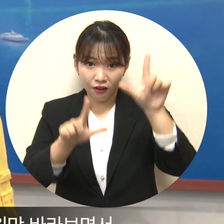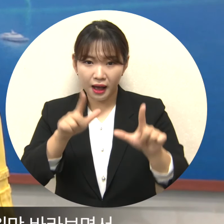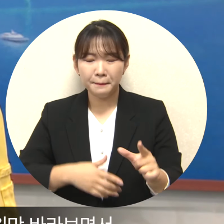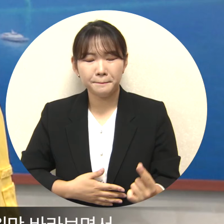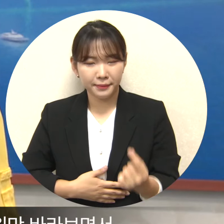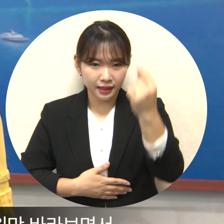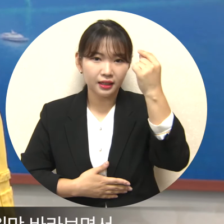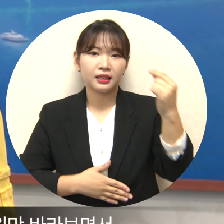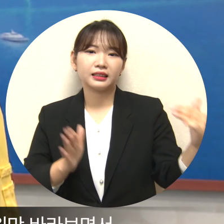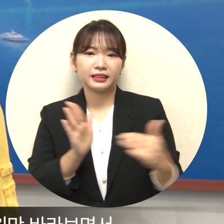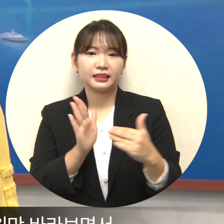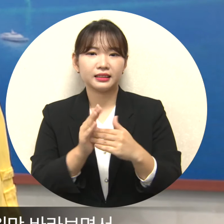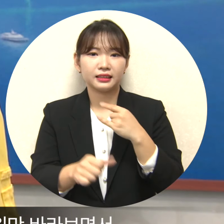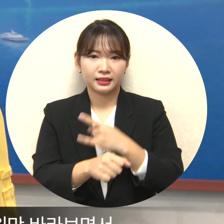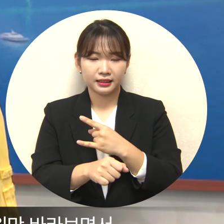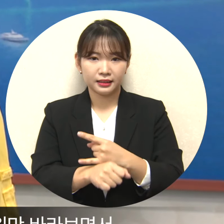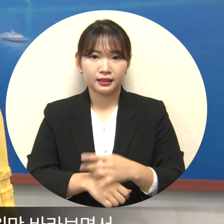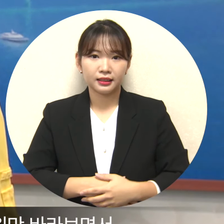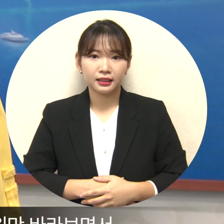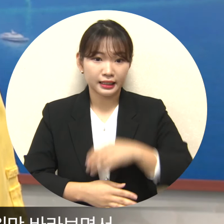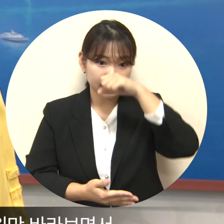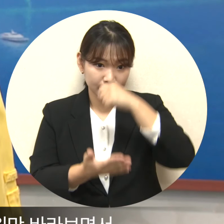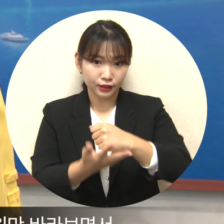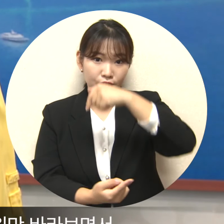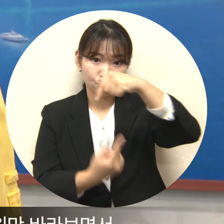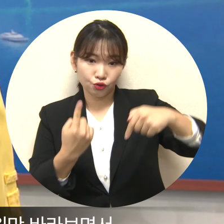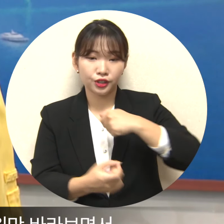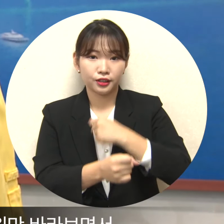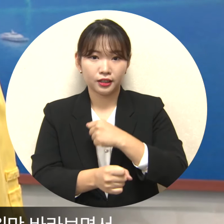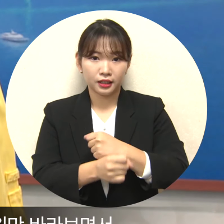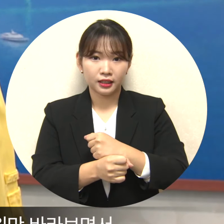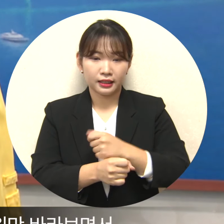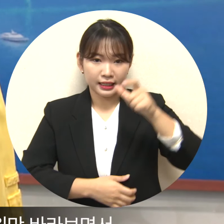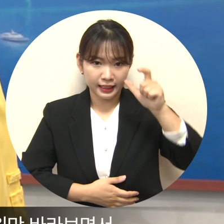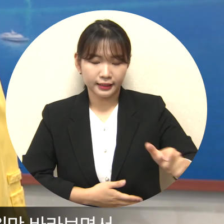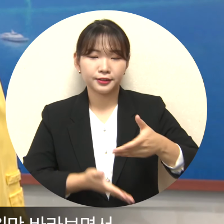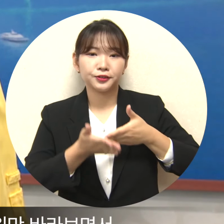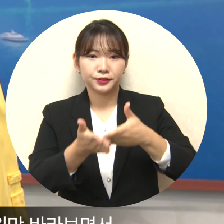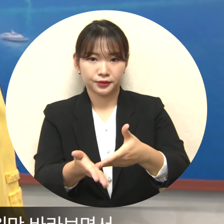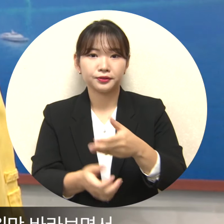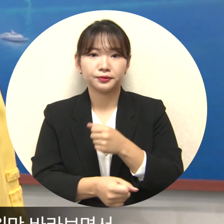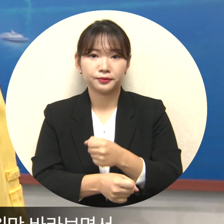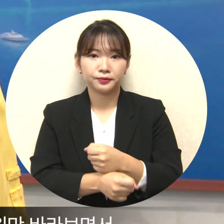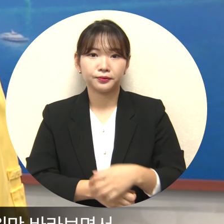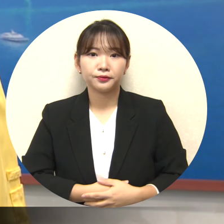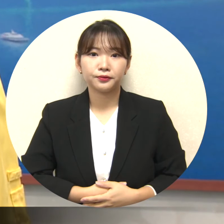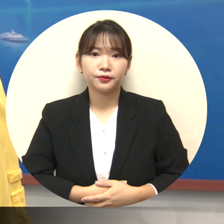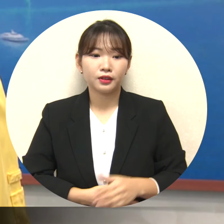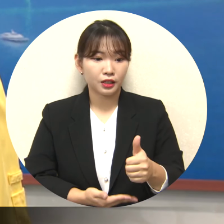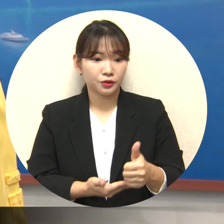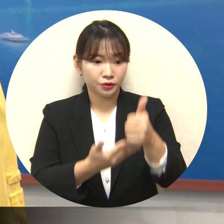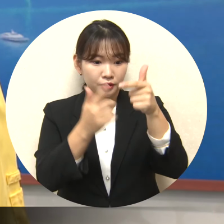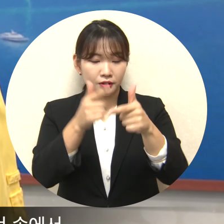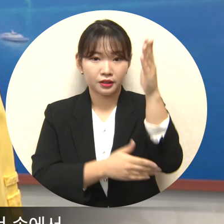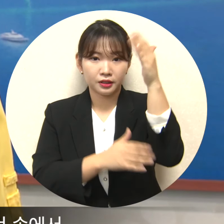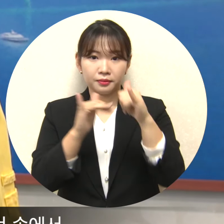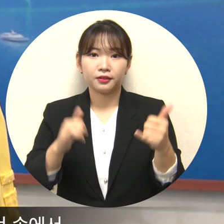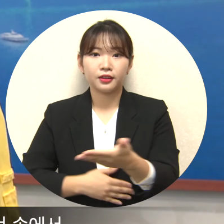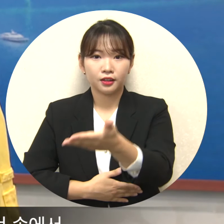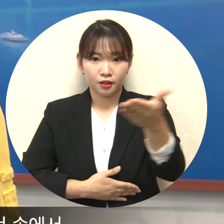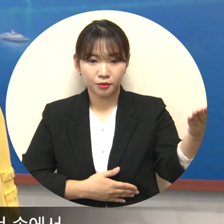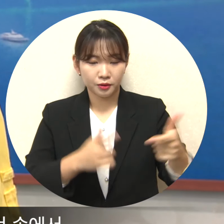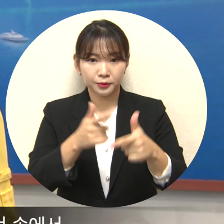상황을 하루빨리 마무리하고 정상화하기를 강력히 촉구합니다 존경하는